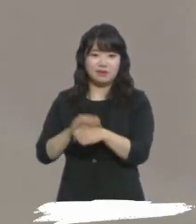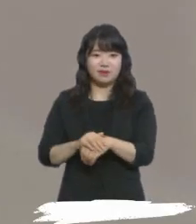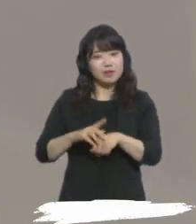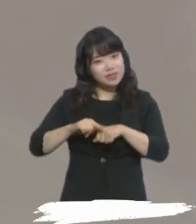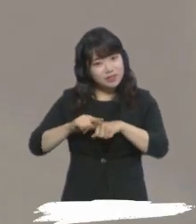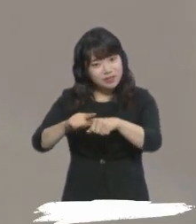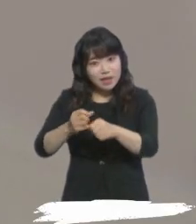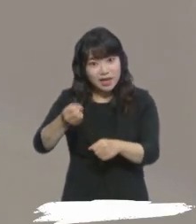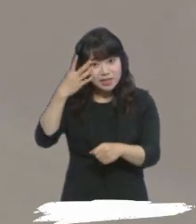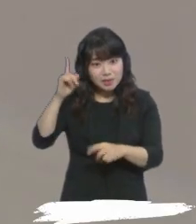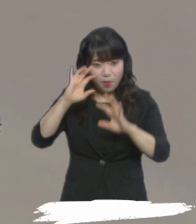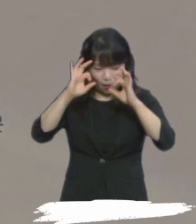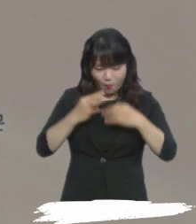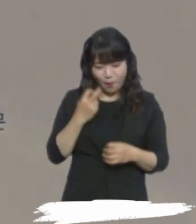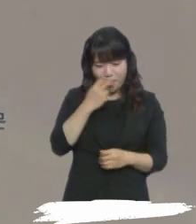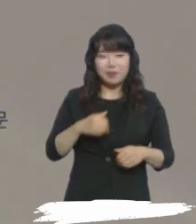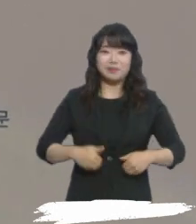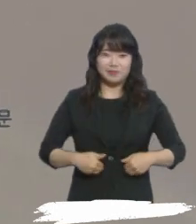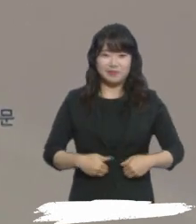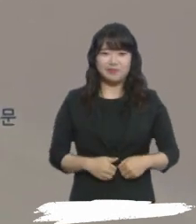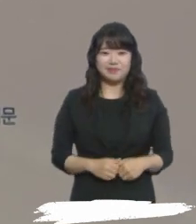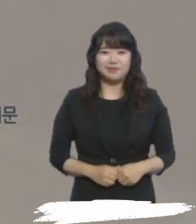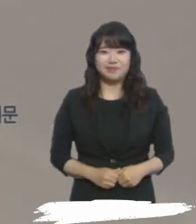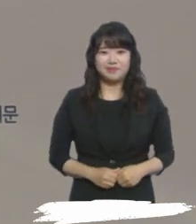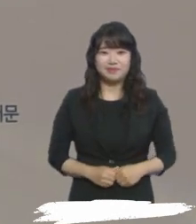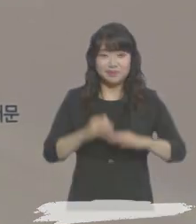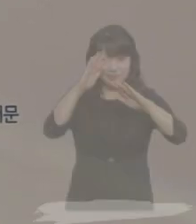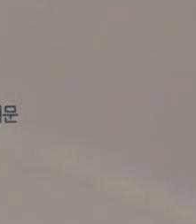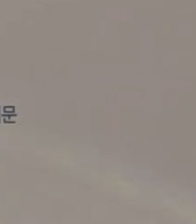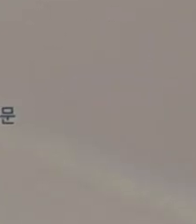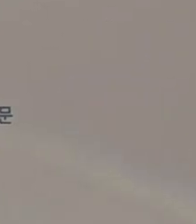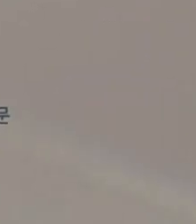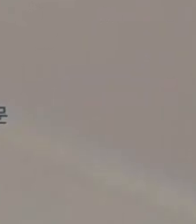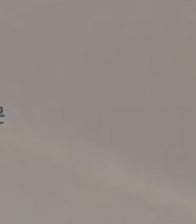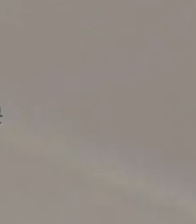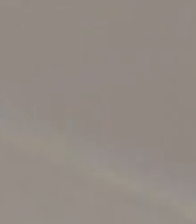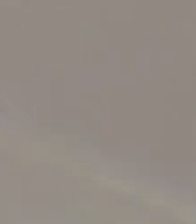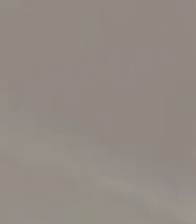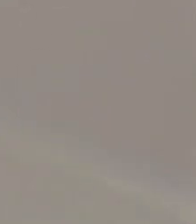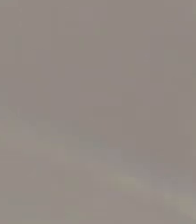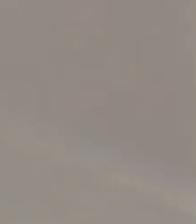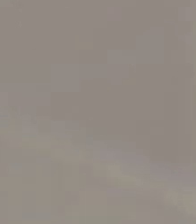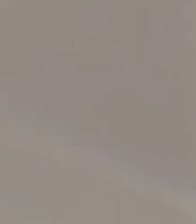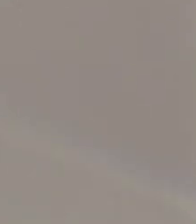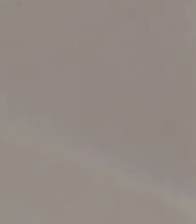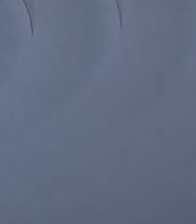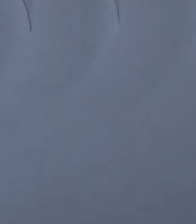무엇인지 뒤돌아봐야 할 때입니다. 주민통신원 권태훈이었습니다.